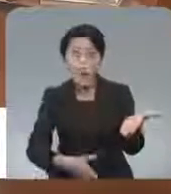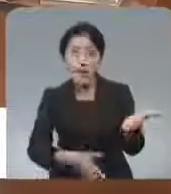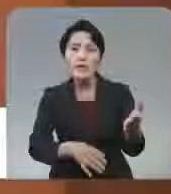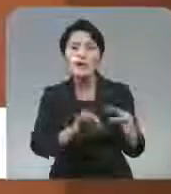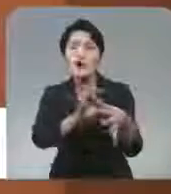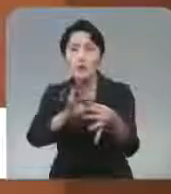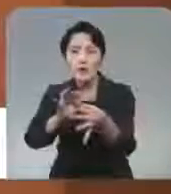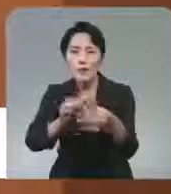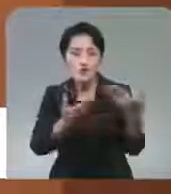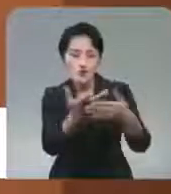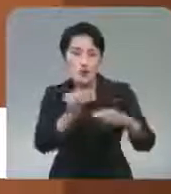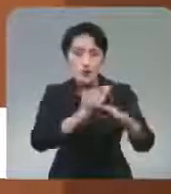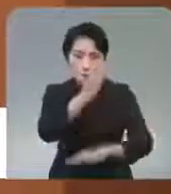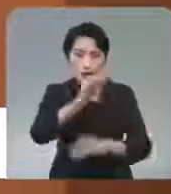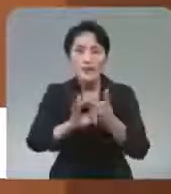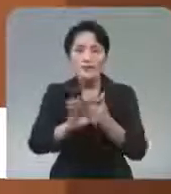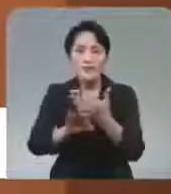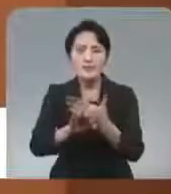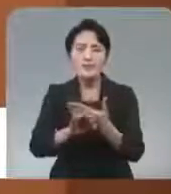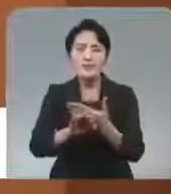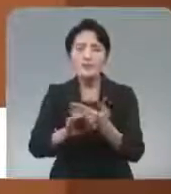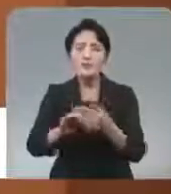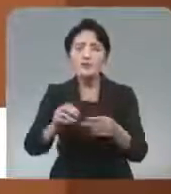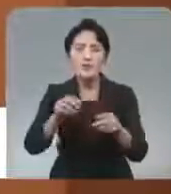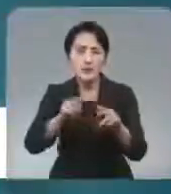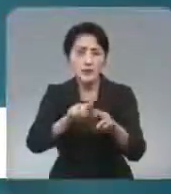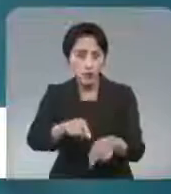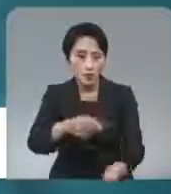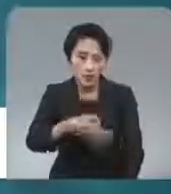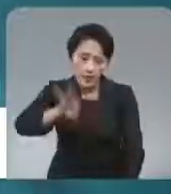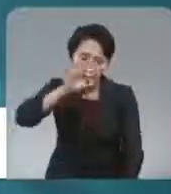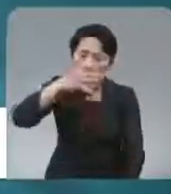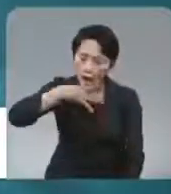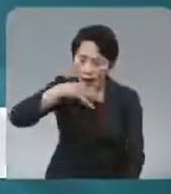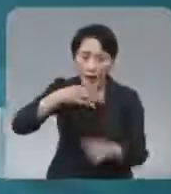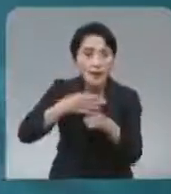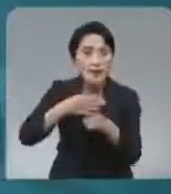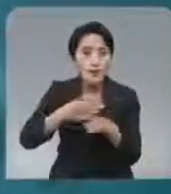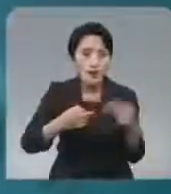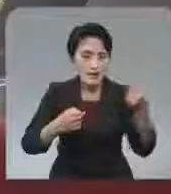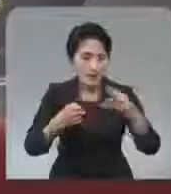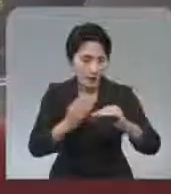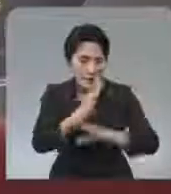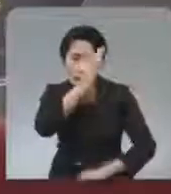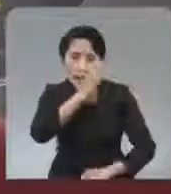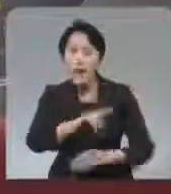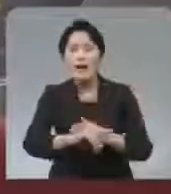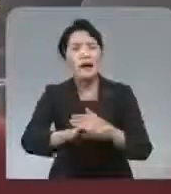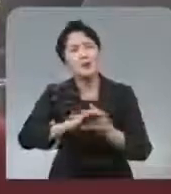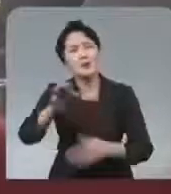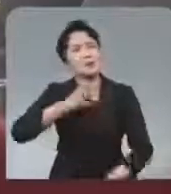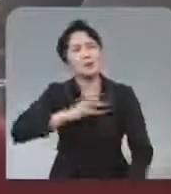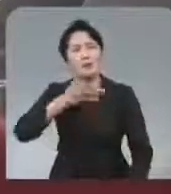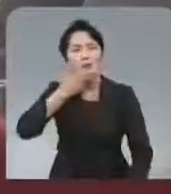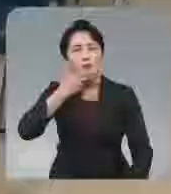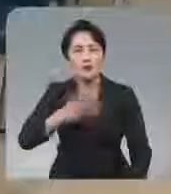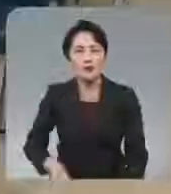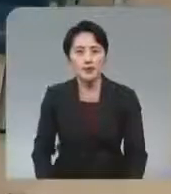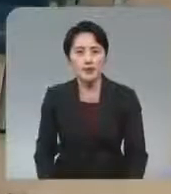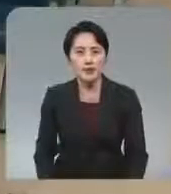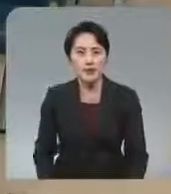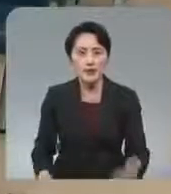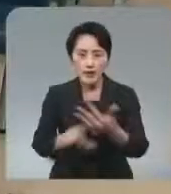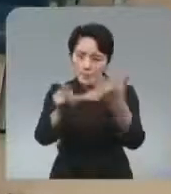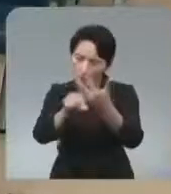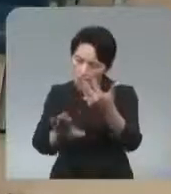が組まれたほか国債の返済にに長音をあてるという計画もそのまま進めますこのため総額